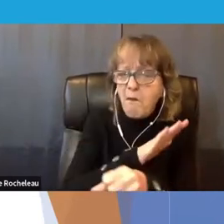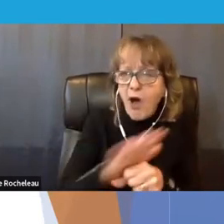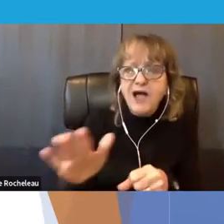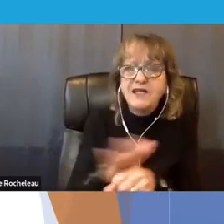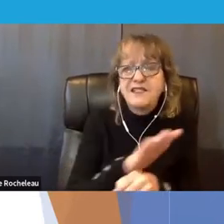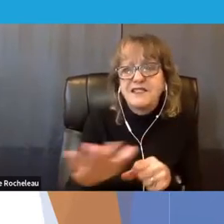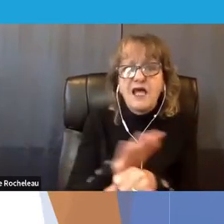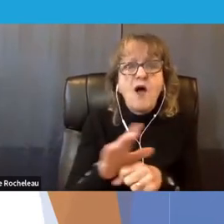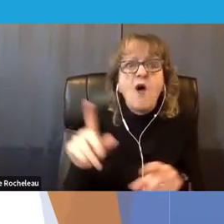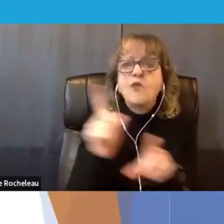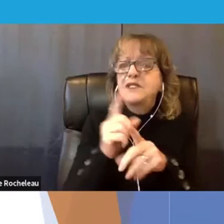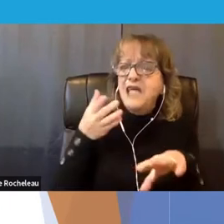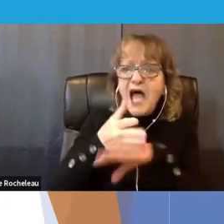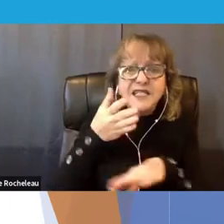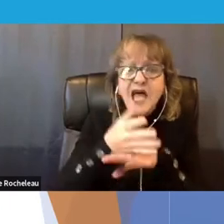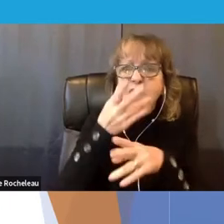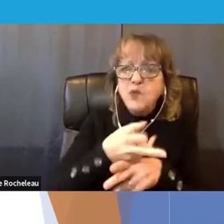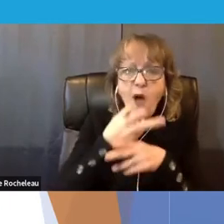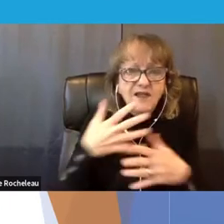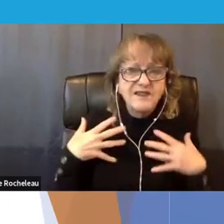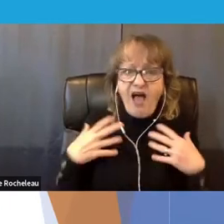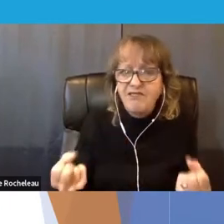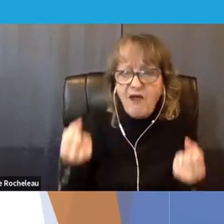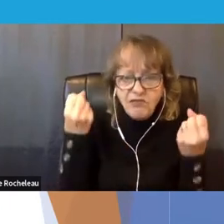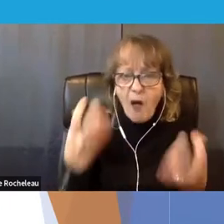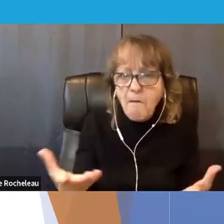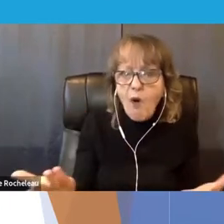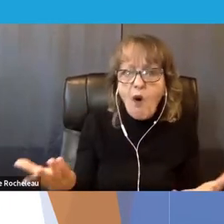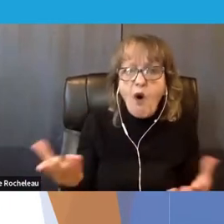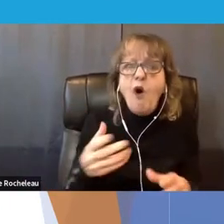difficile accès aux soins de santé et aux soins